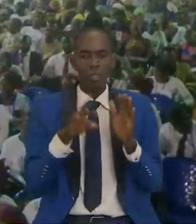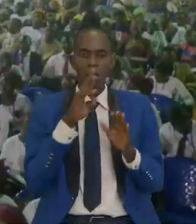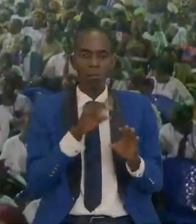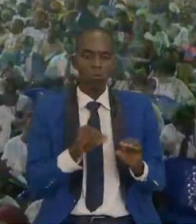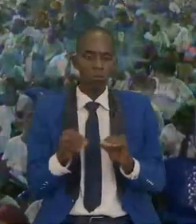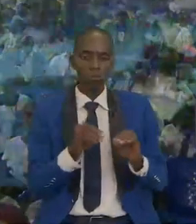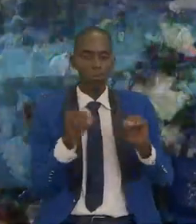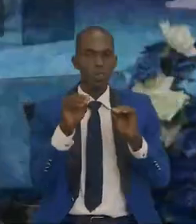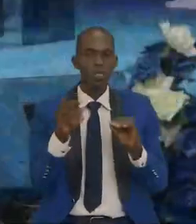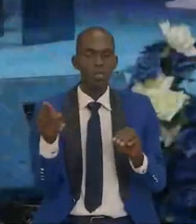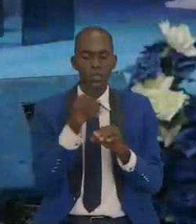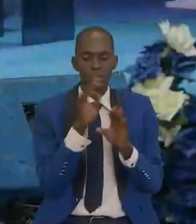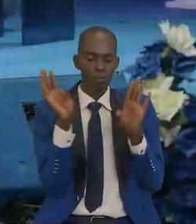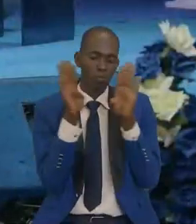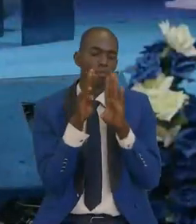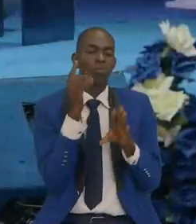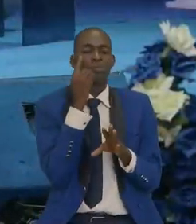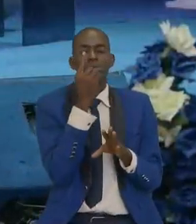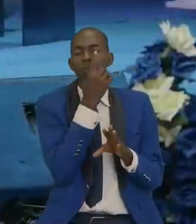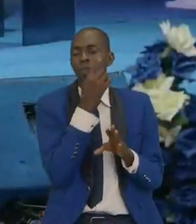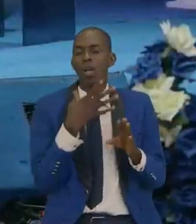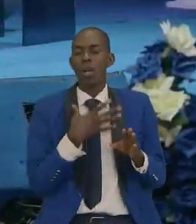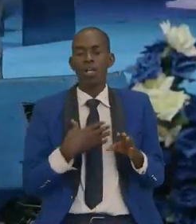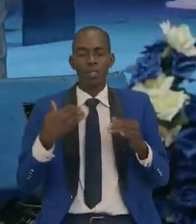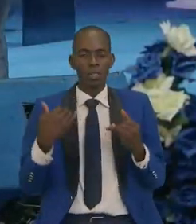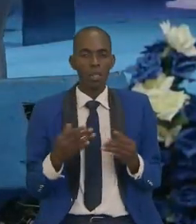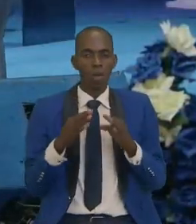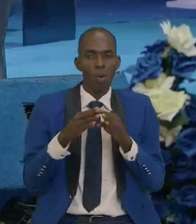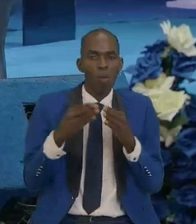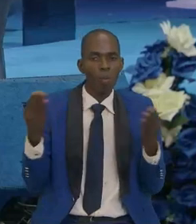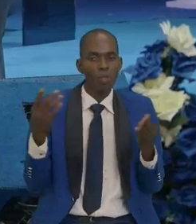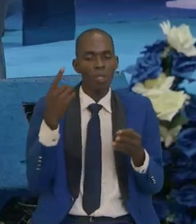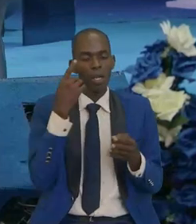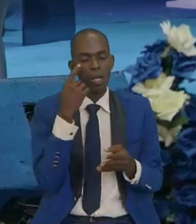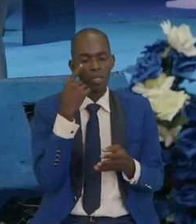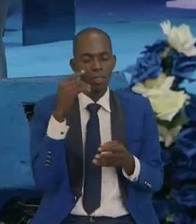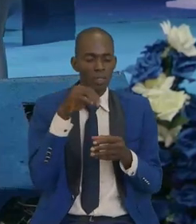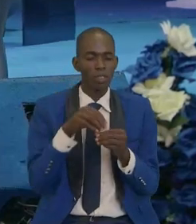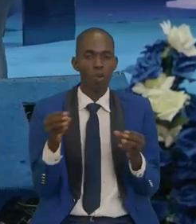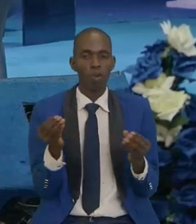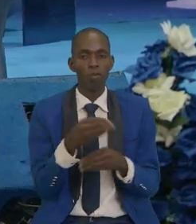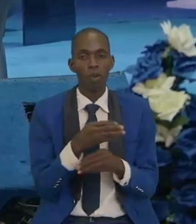lorsque la malédiction de la cécité va partout, il ouvre les yeux.